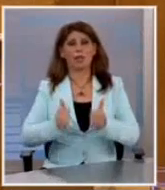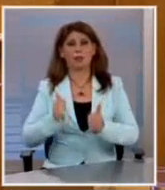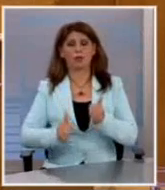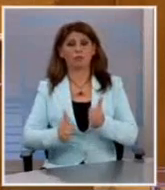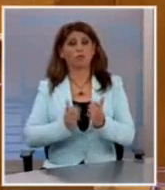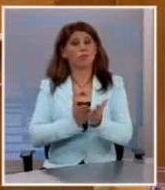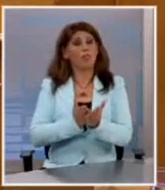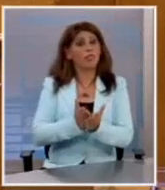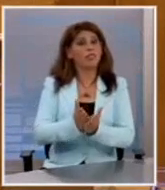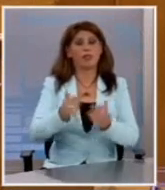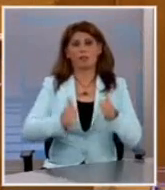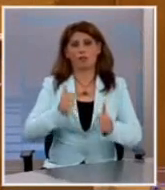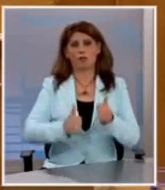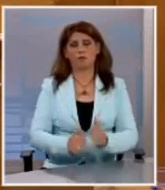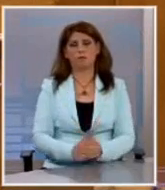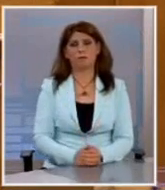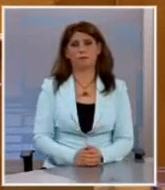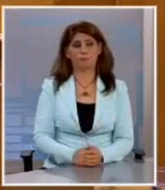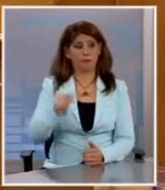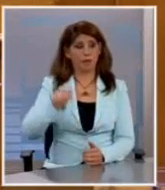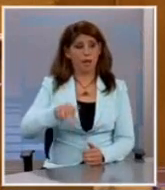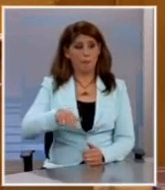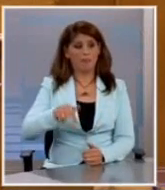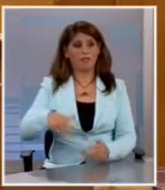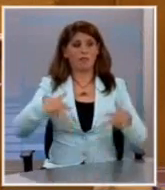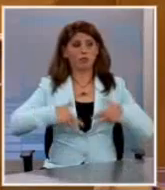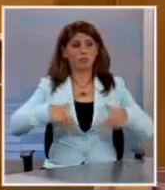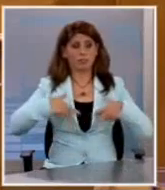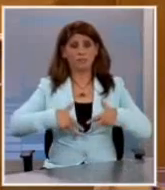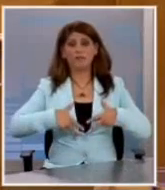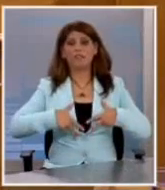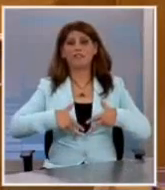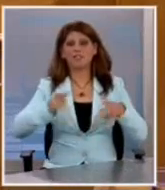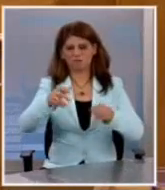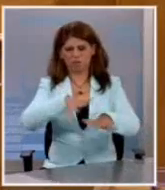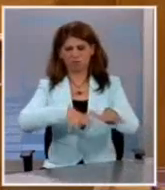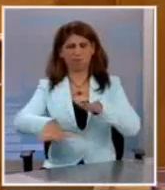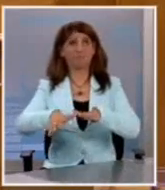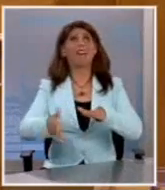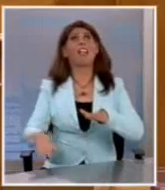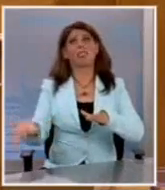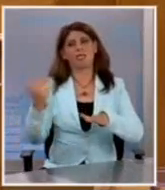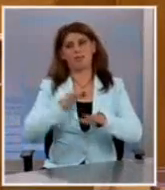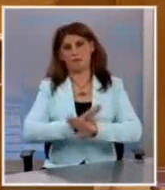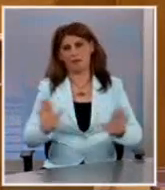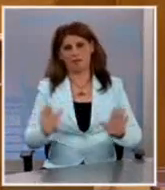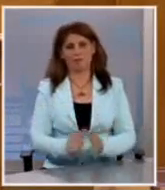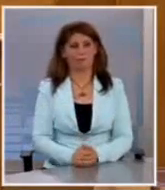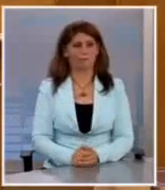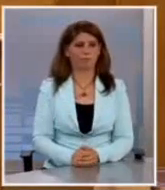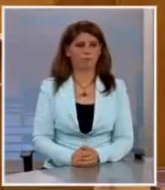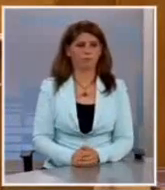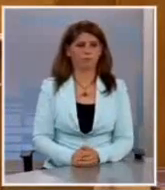και δίκαιοι διαγωνισμοί. Από αυτήν εδώ την κυβέρνηση. Κύριε Κυριαζίδη, σταματήστε. Το θέμα διευκρινίστηκε. Παρότι ήταν ύλη